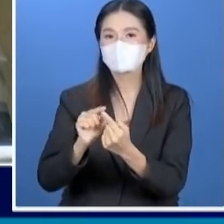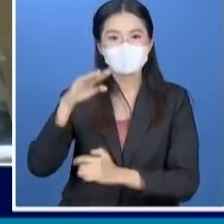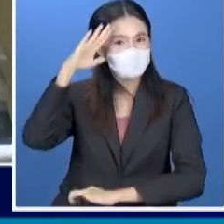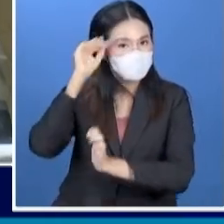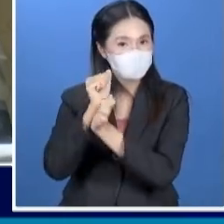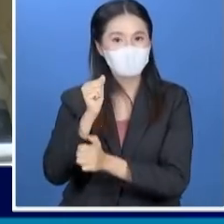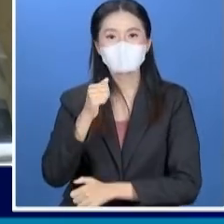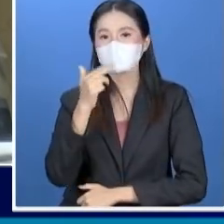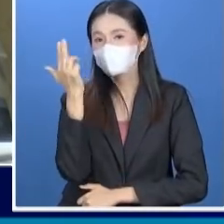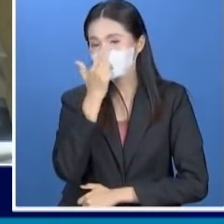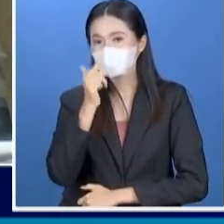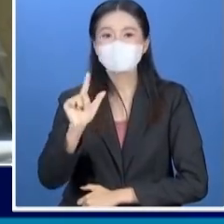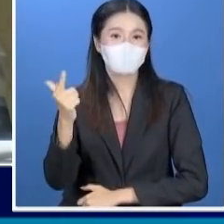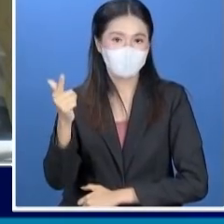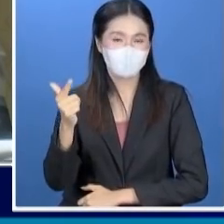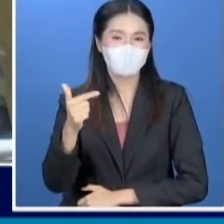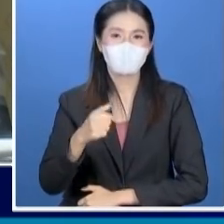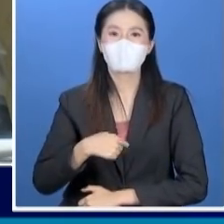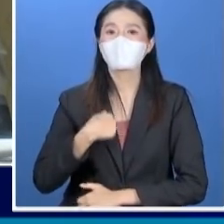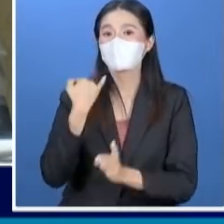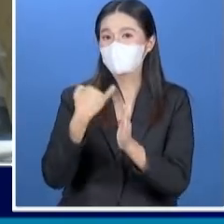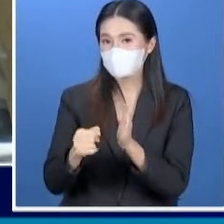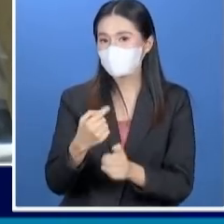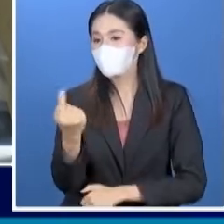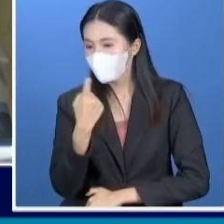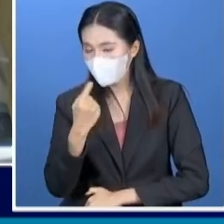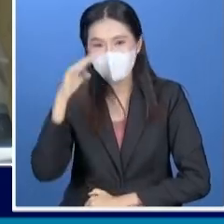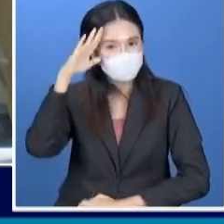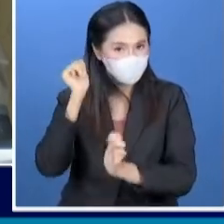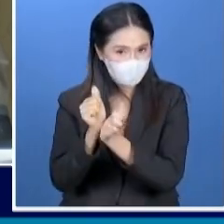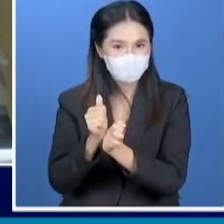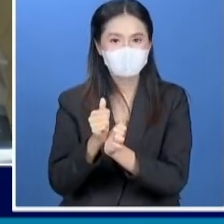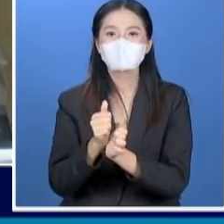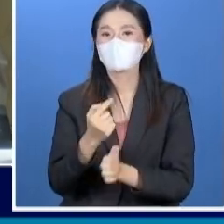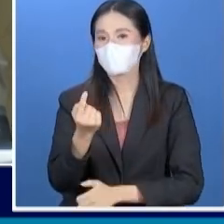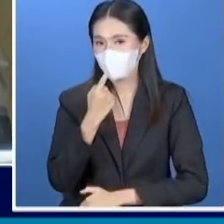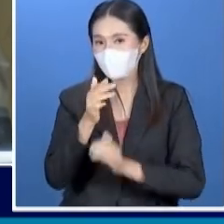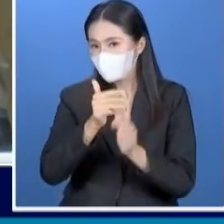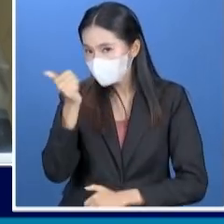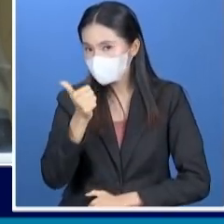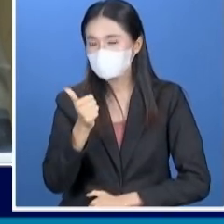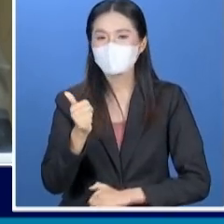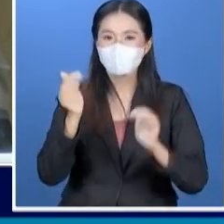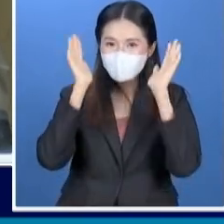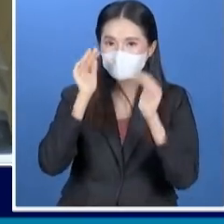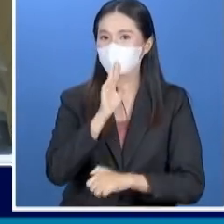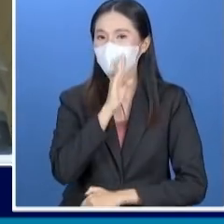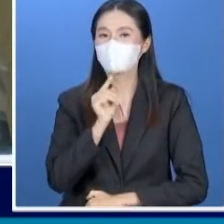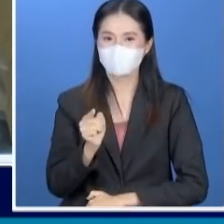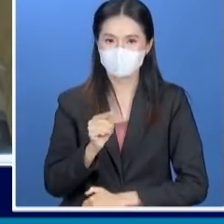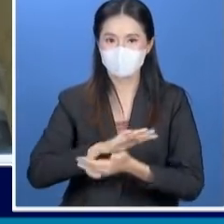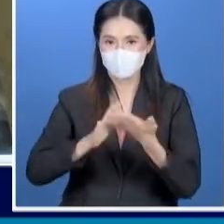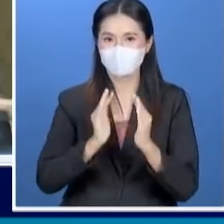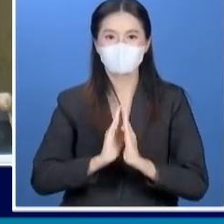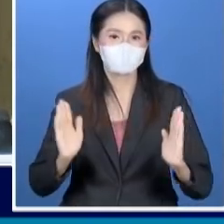องหล่อนะครับในความผิดฐานดูหมิ่นเจ้าพนักงานนะครับและหมิ่นประมาทผู้อื่นด้วยการโฆษณาเรียบร้อยแล้วครับขอบคุณม